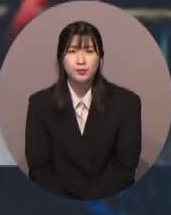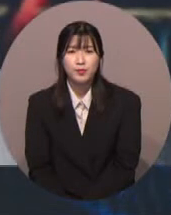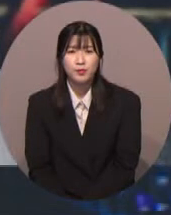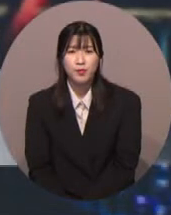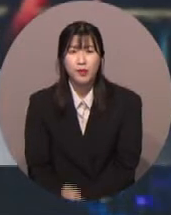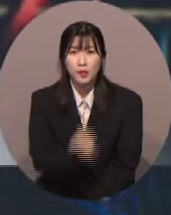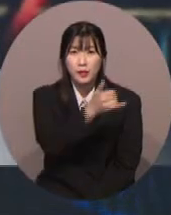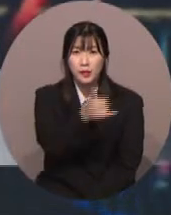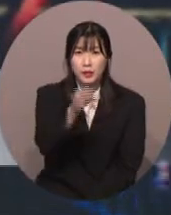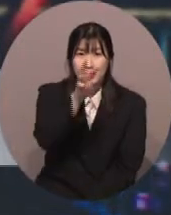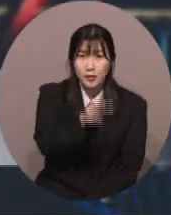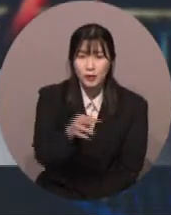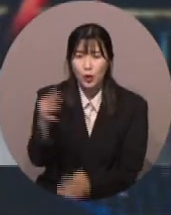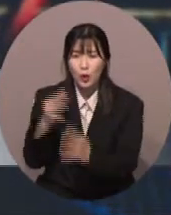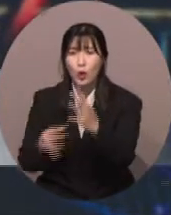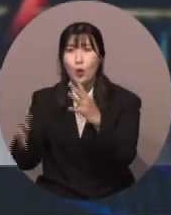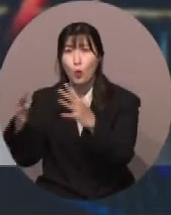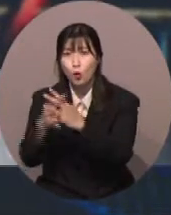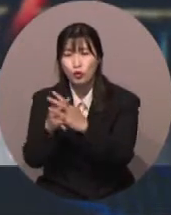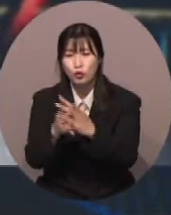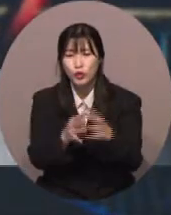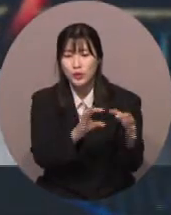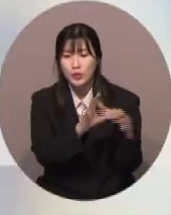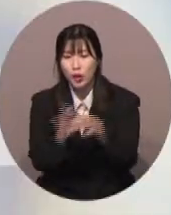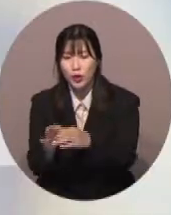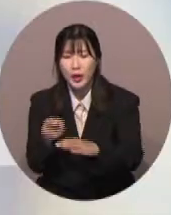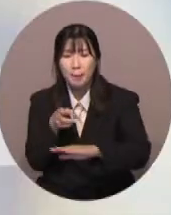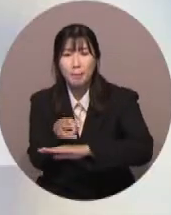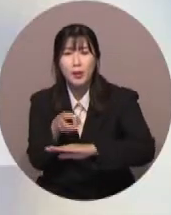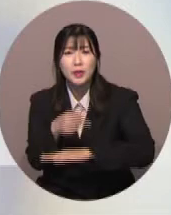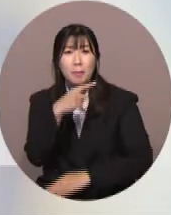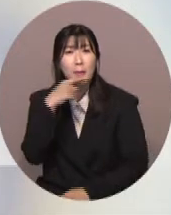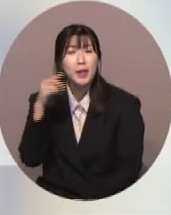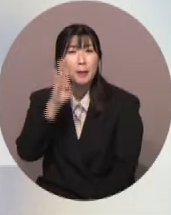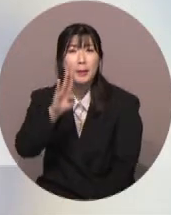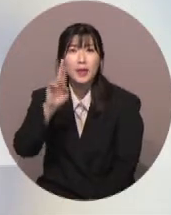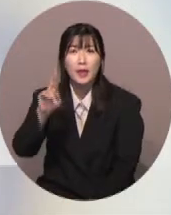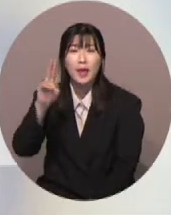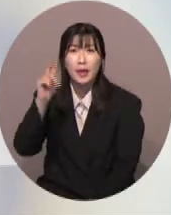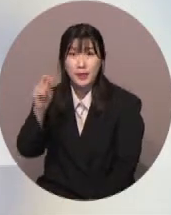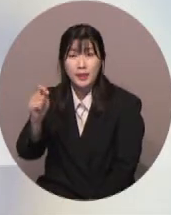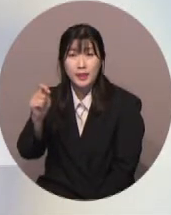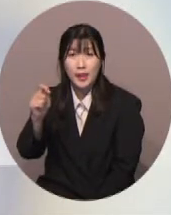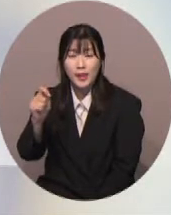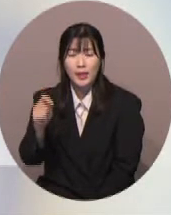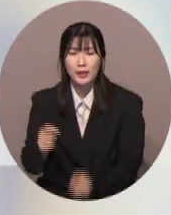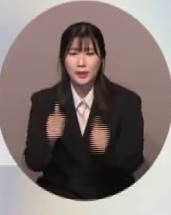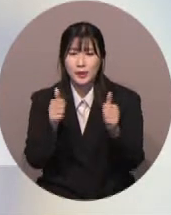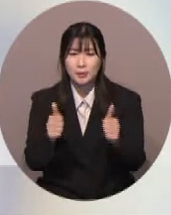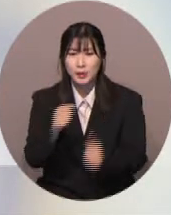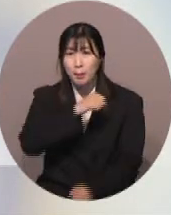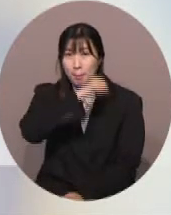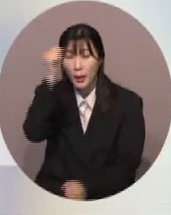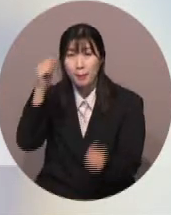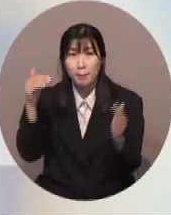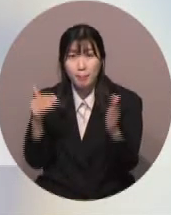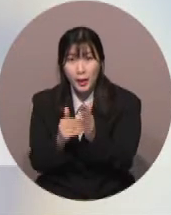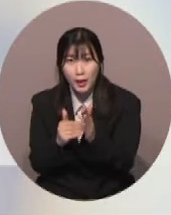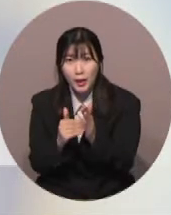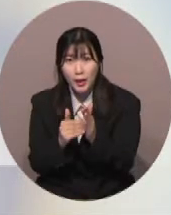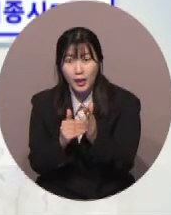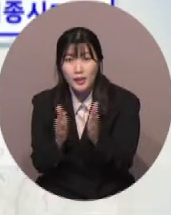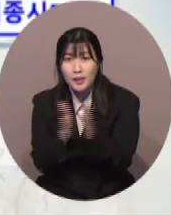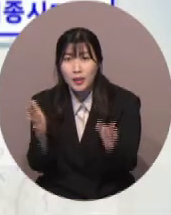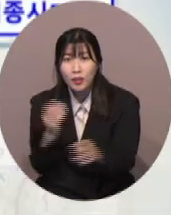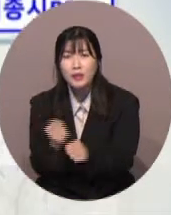세종과 공주를 잇는 광역 brt가 국토교통부 대도시권 광역교통위원회 심의를 통과해 오는